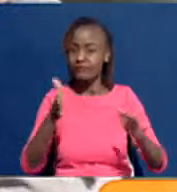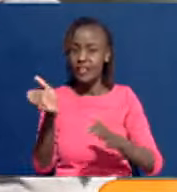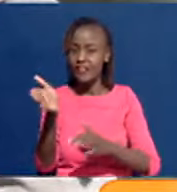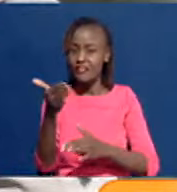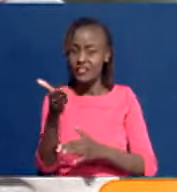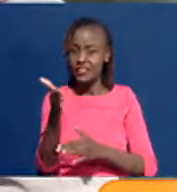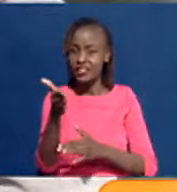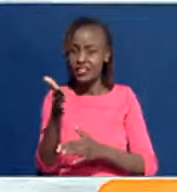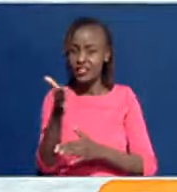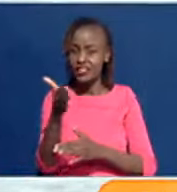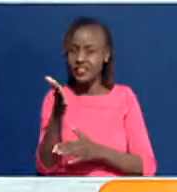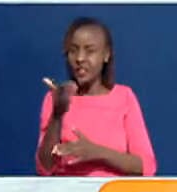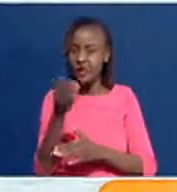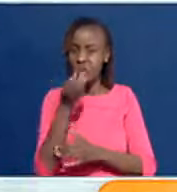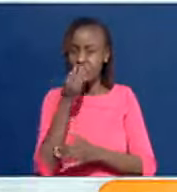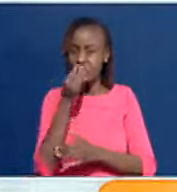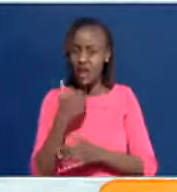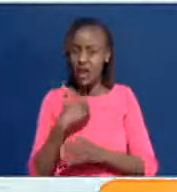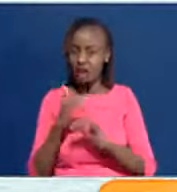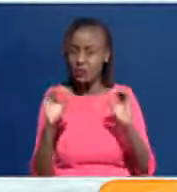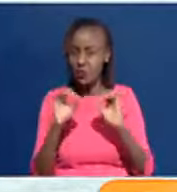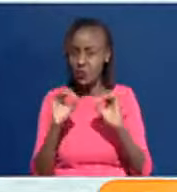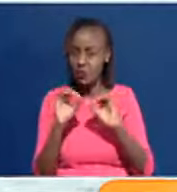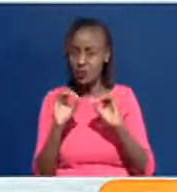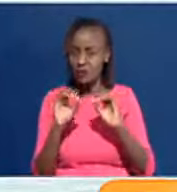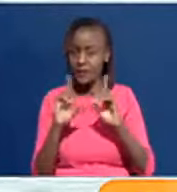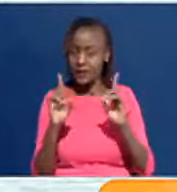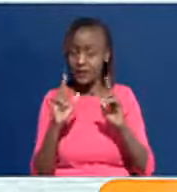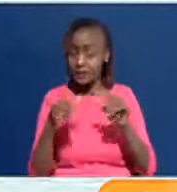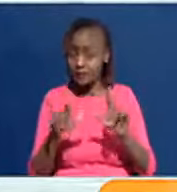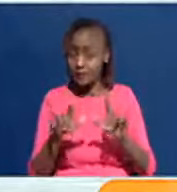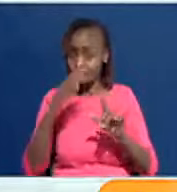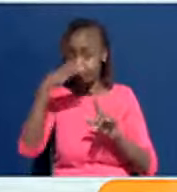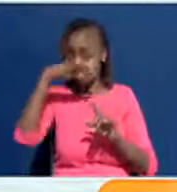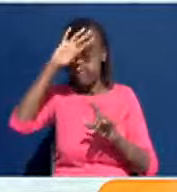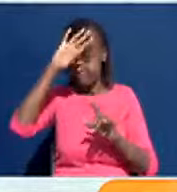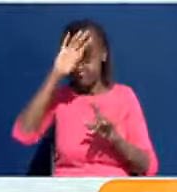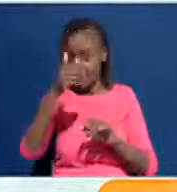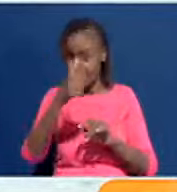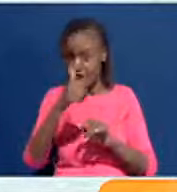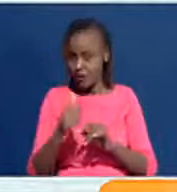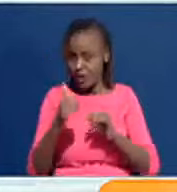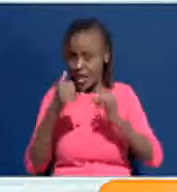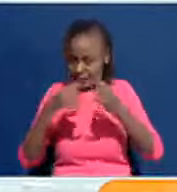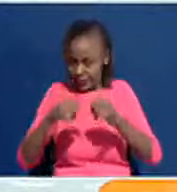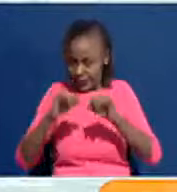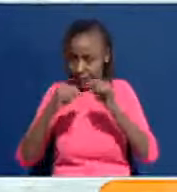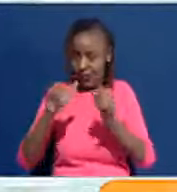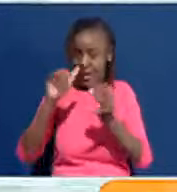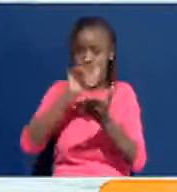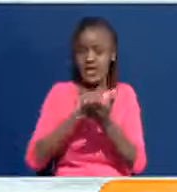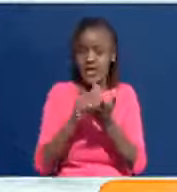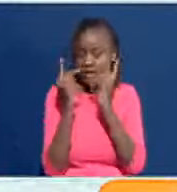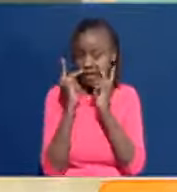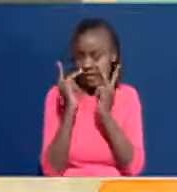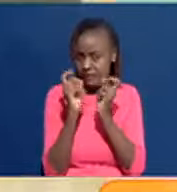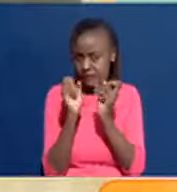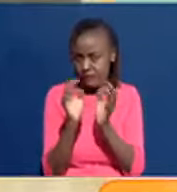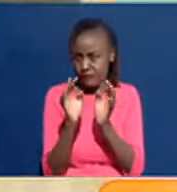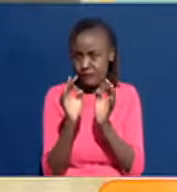zikakuwa kama zinakula. Ila hawajakata tamaa, wanajitayarisha kujaribu awamu nyingine angalau wapate